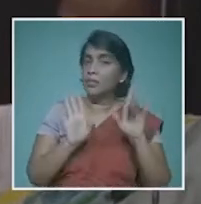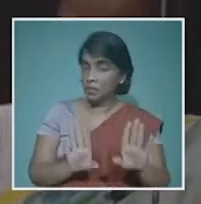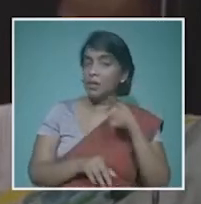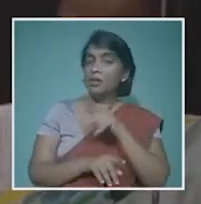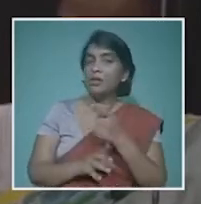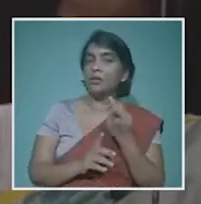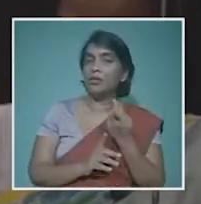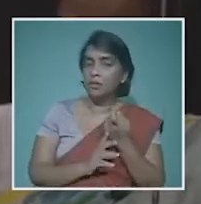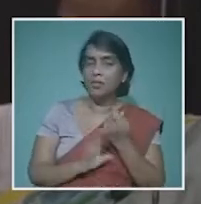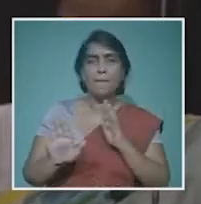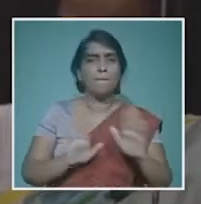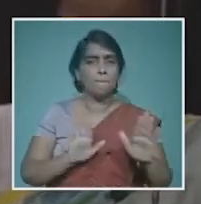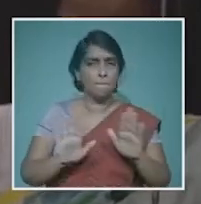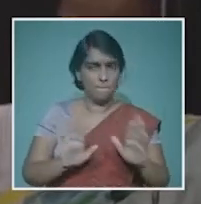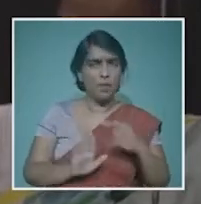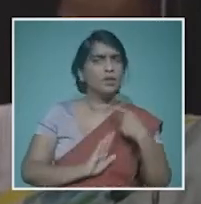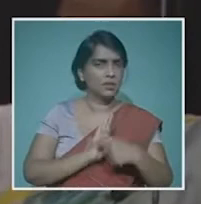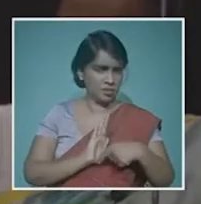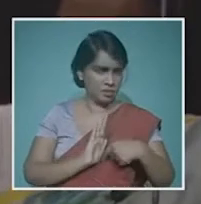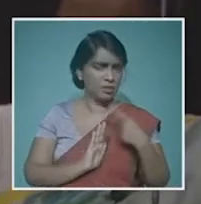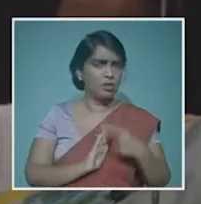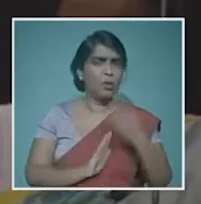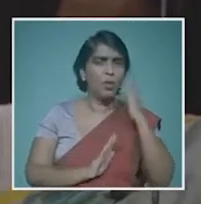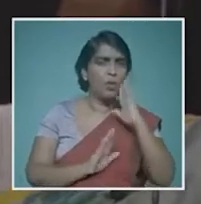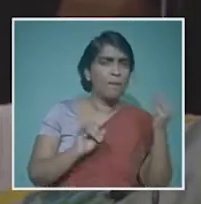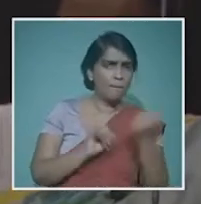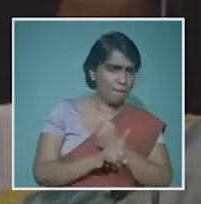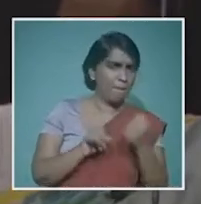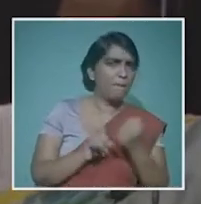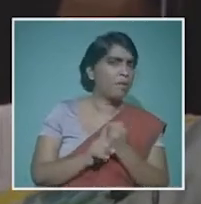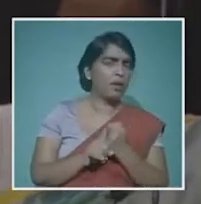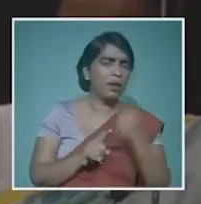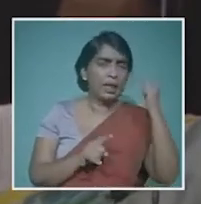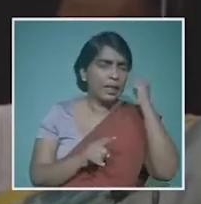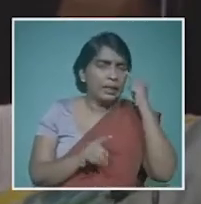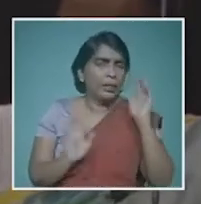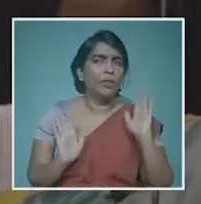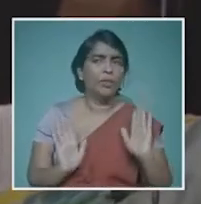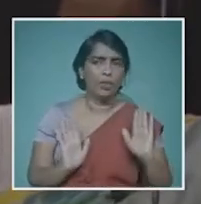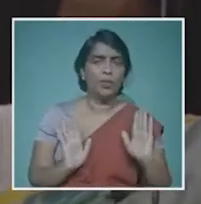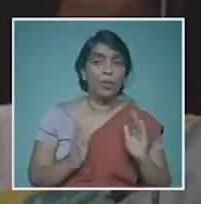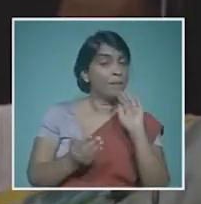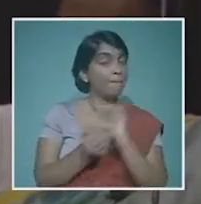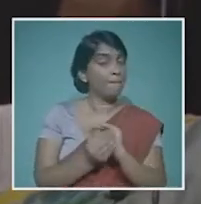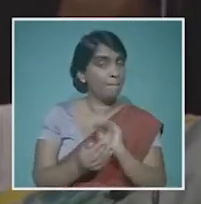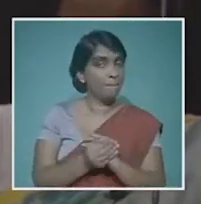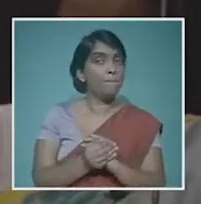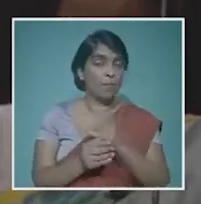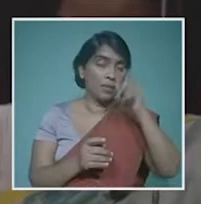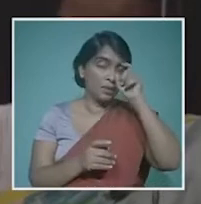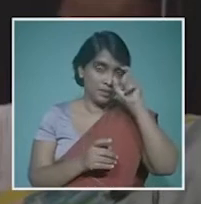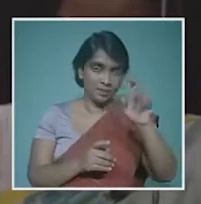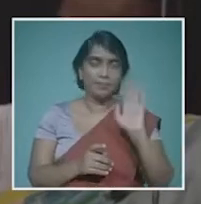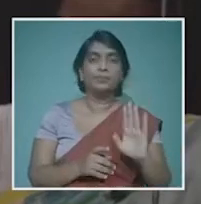මේ ආර්ථිකය හසුරුවන්නේ ශ්‍රී ලංකාවේද විදේශ බලවේගද? කල්පනා කළ යුතුව තියෙනවා. පරිස්සමෙන් බැලිය යුතුව